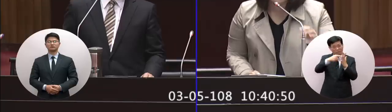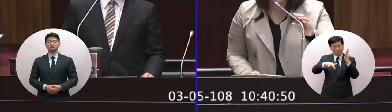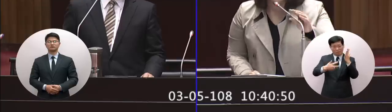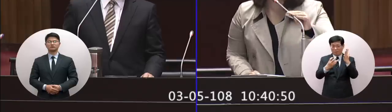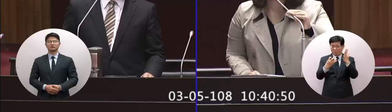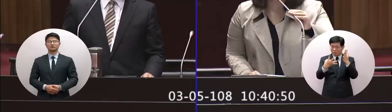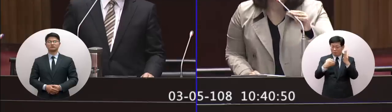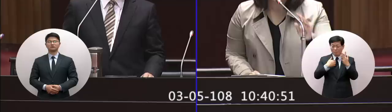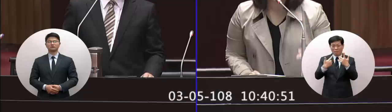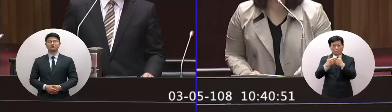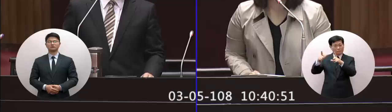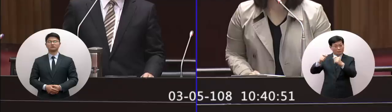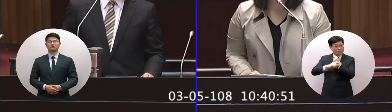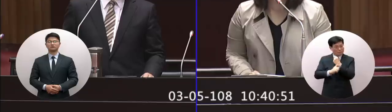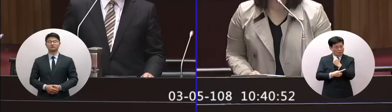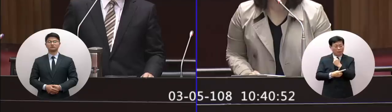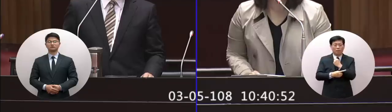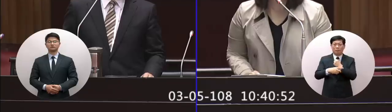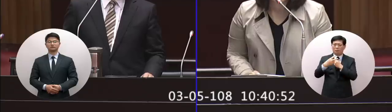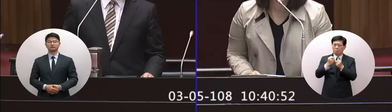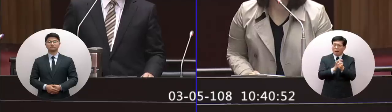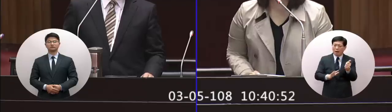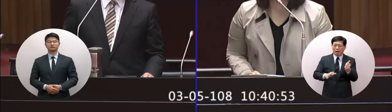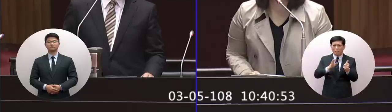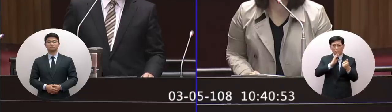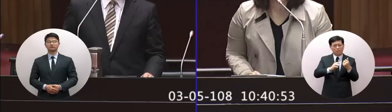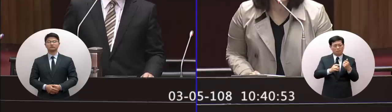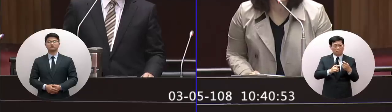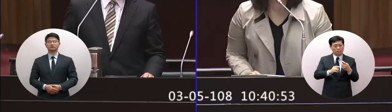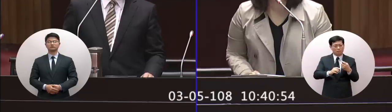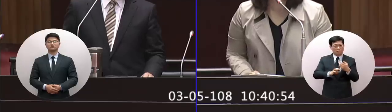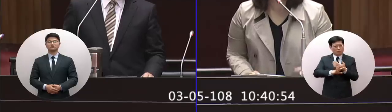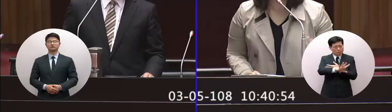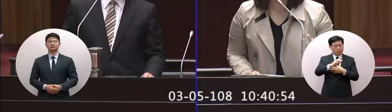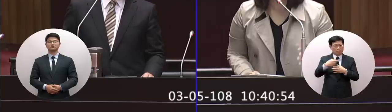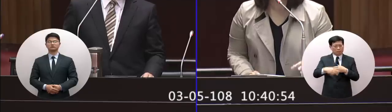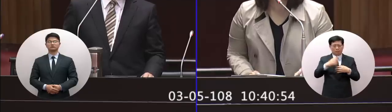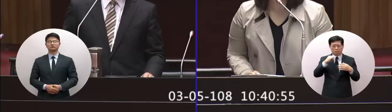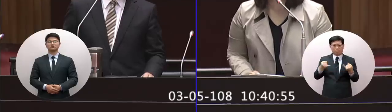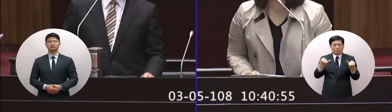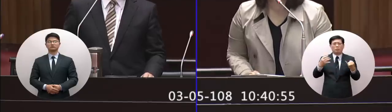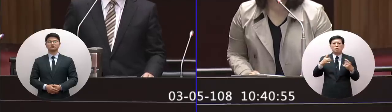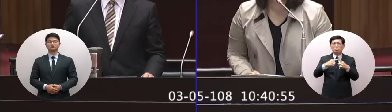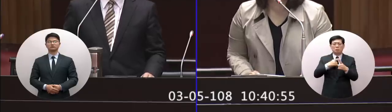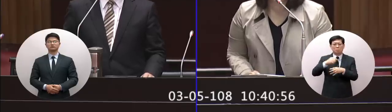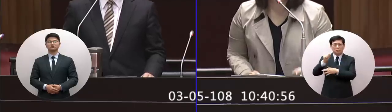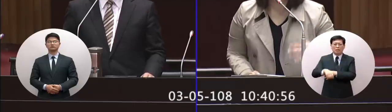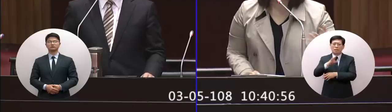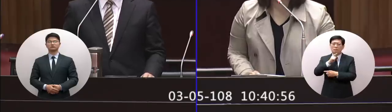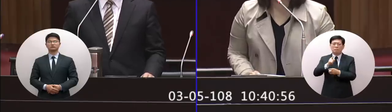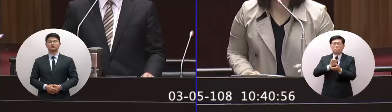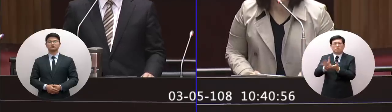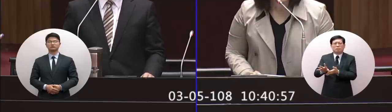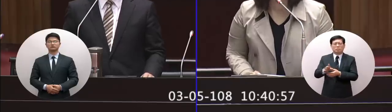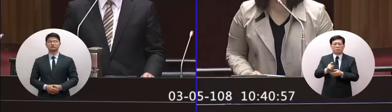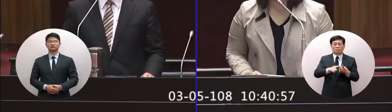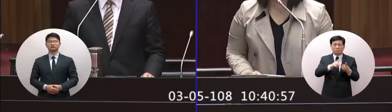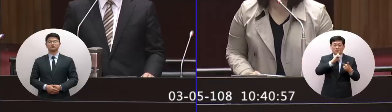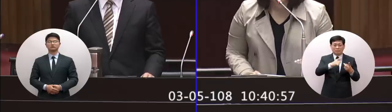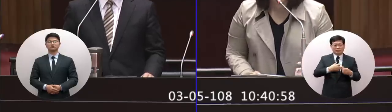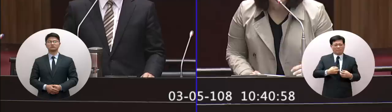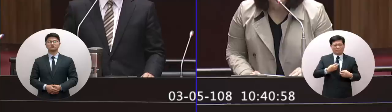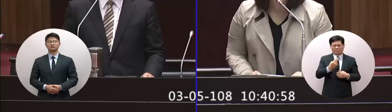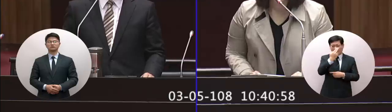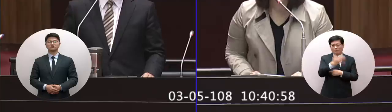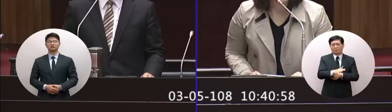释。是施行法，那甚至呢造成的好像是另外一种对立，因为呢赞成的说这是去死吧的法案，反对的说这是气死